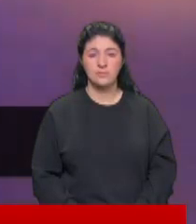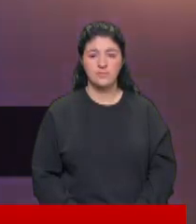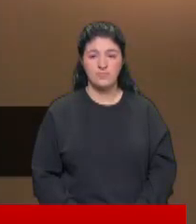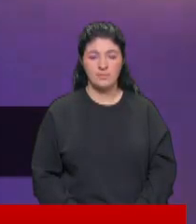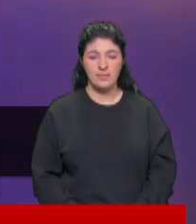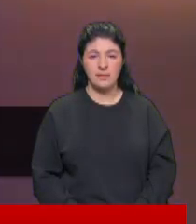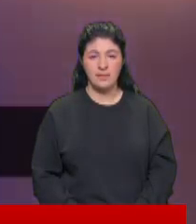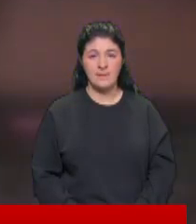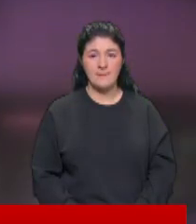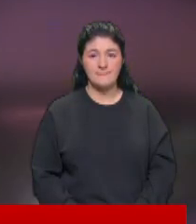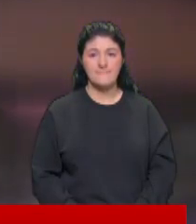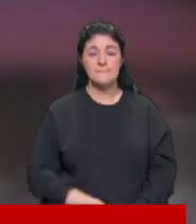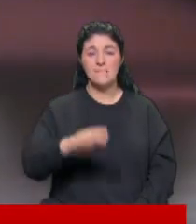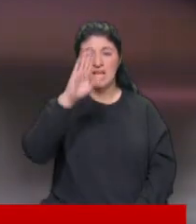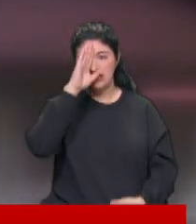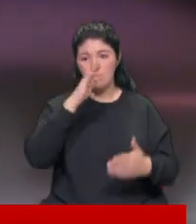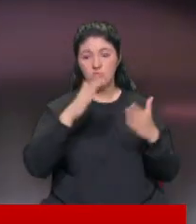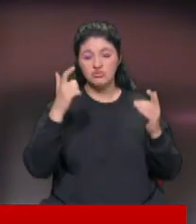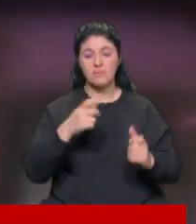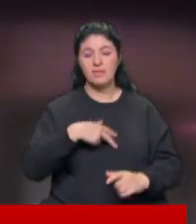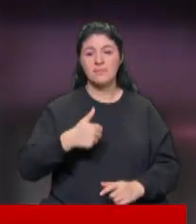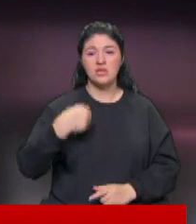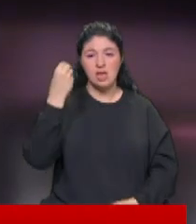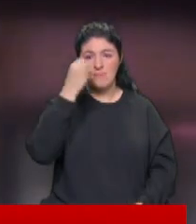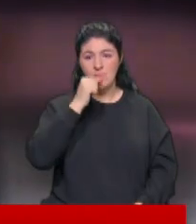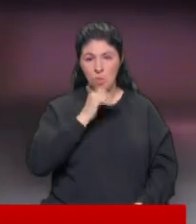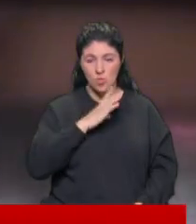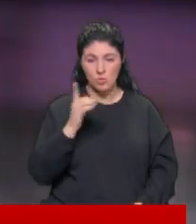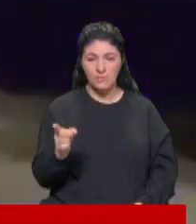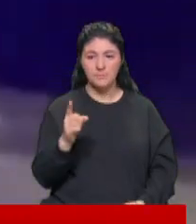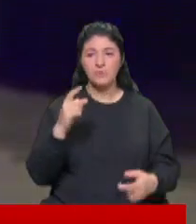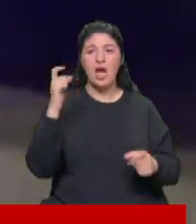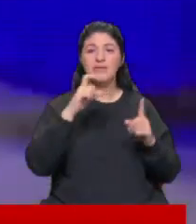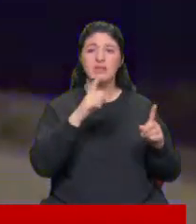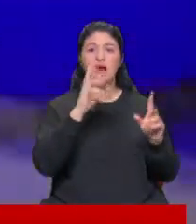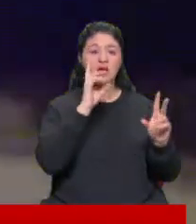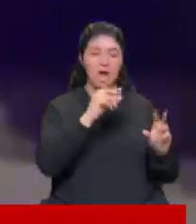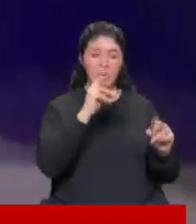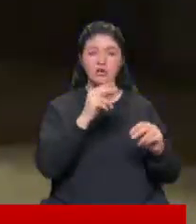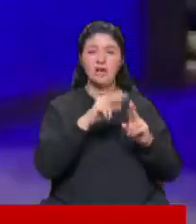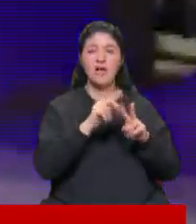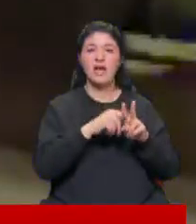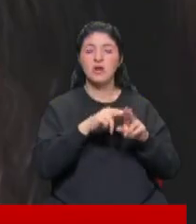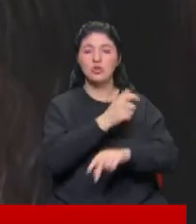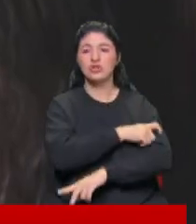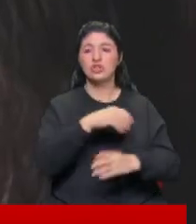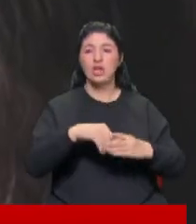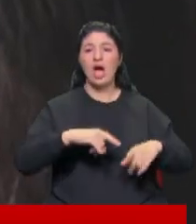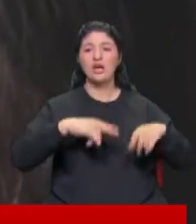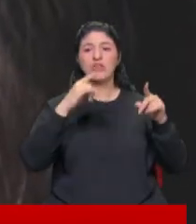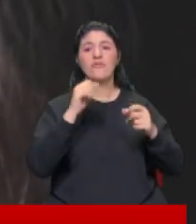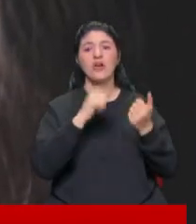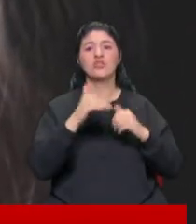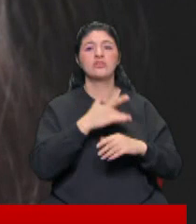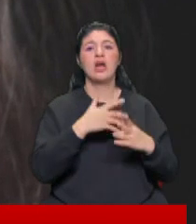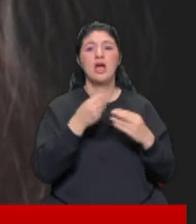Yurdu'nda sonunda düştü. İstanbul Büyükşehir Belediye Başkanı Ekrem İmamoğlu, Aydın'da kaldığı KYK yurdunda asansör